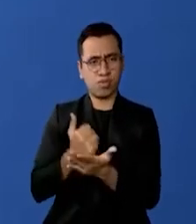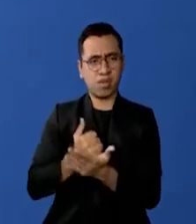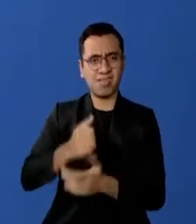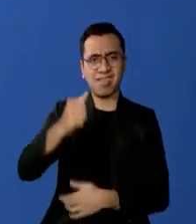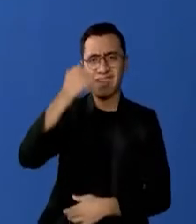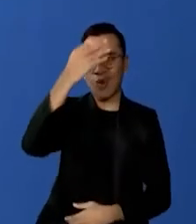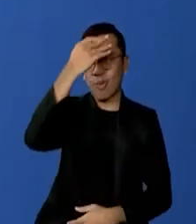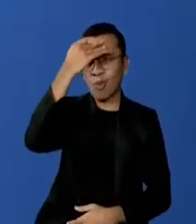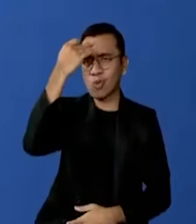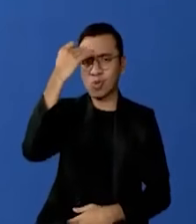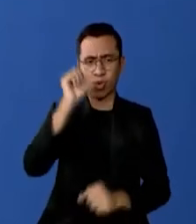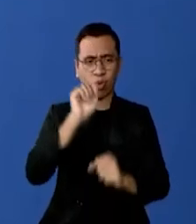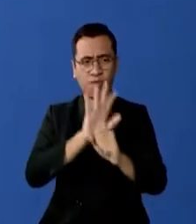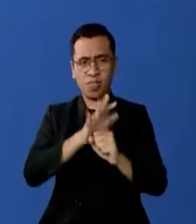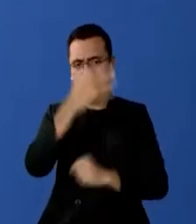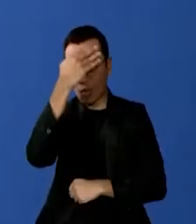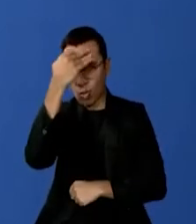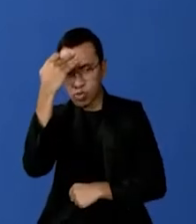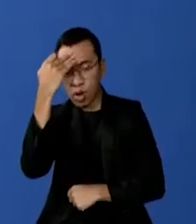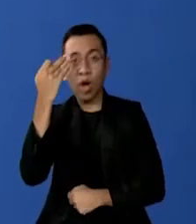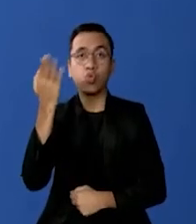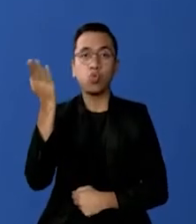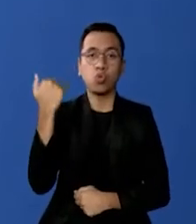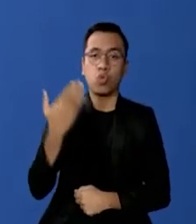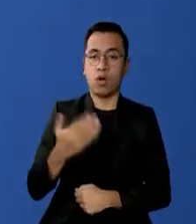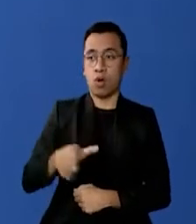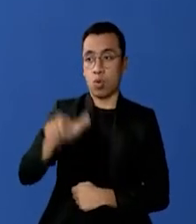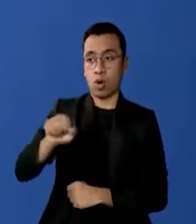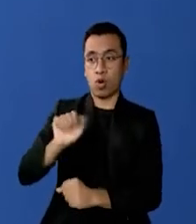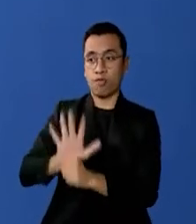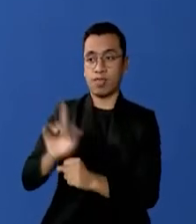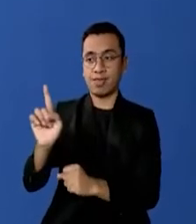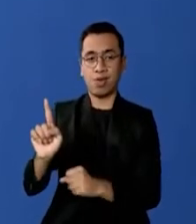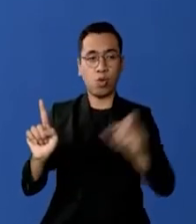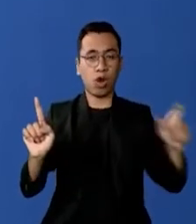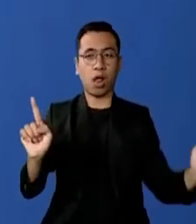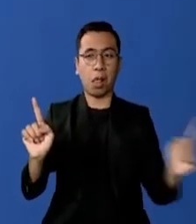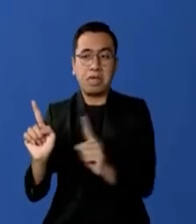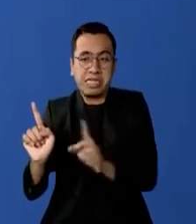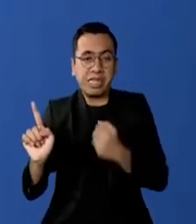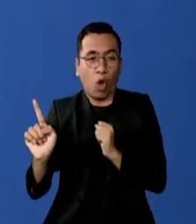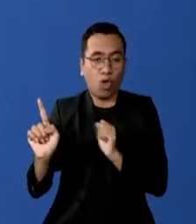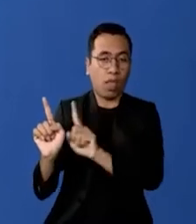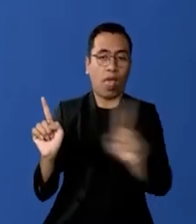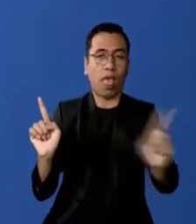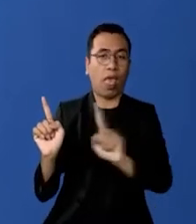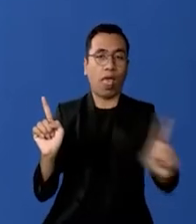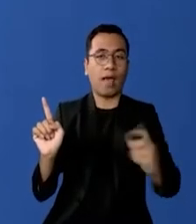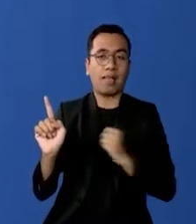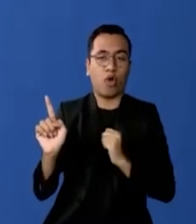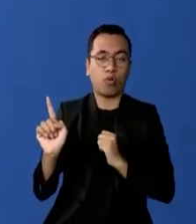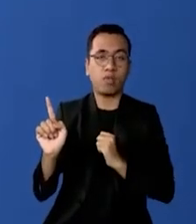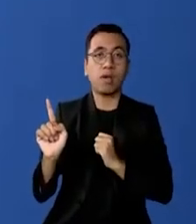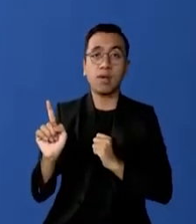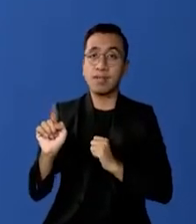masyarakat juga bener-bener sangat penting dari Tapi sekarang kalau saya lihat pelan-pelan baterai sudah mulai membuka proyek